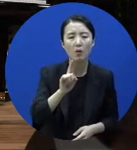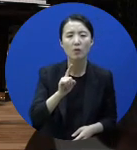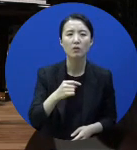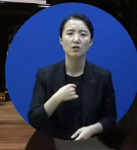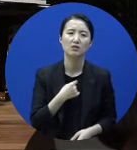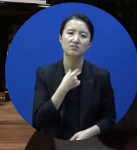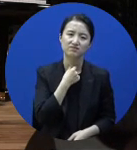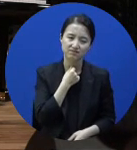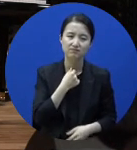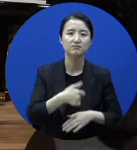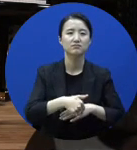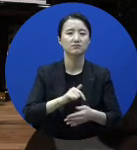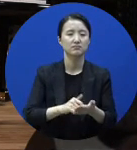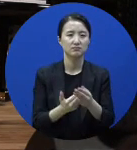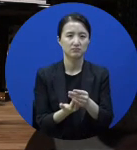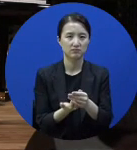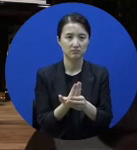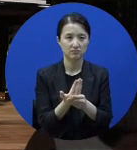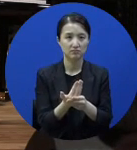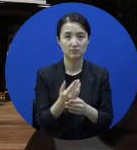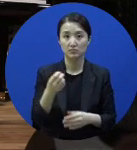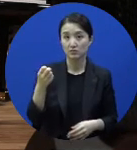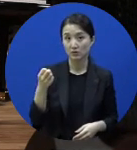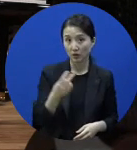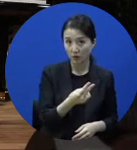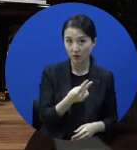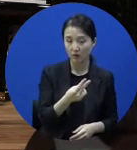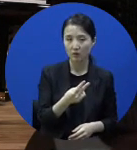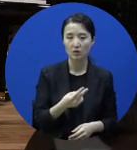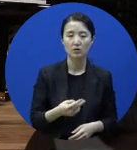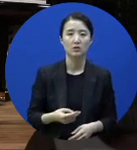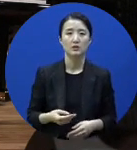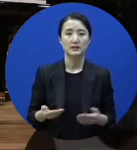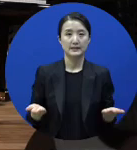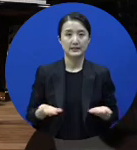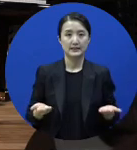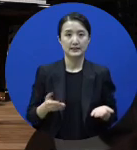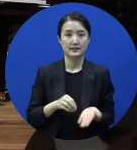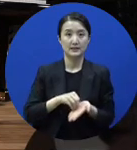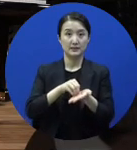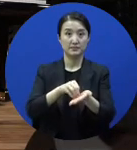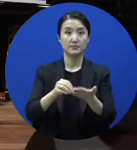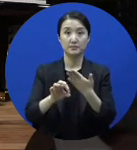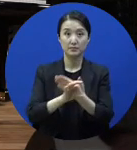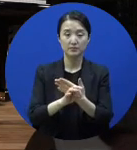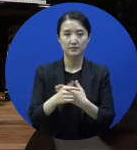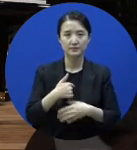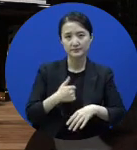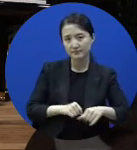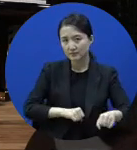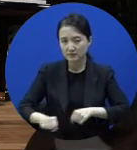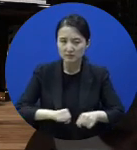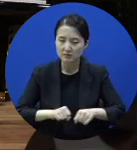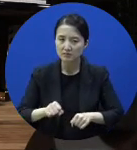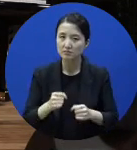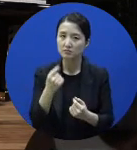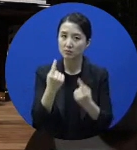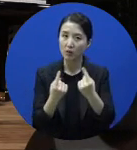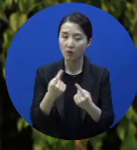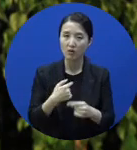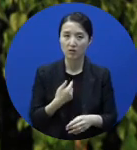달라지는 것이 뭐냐면 누구한테 이제 본인이 하는 것보다 누구한테 시키는 일이 많아집니다. 그럼 본인이 할 수 있는 게 별로